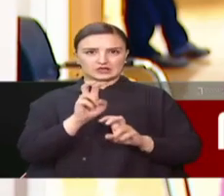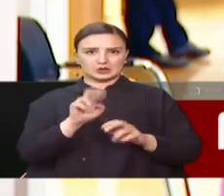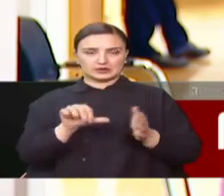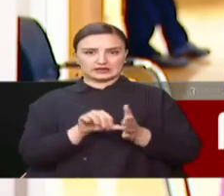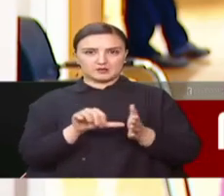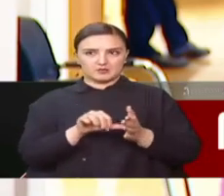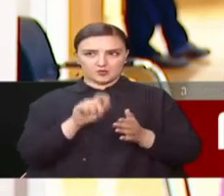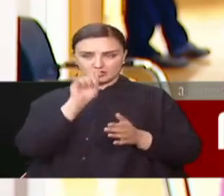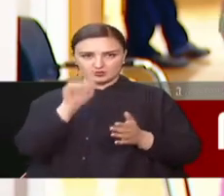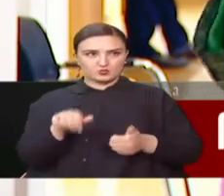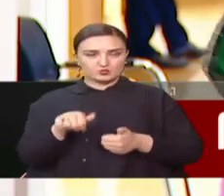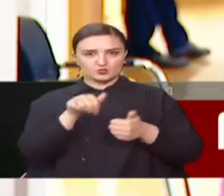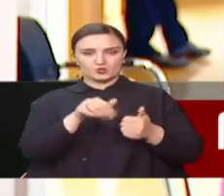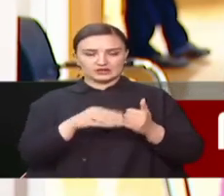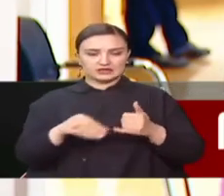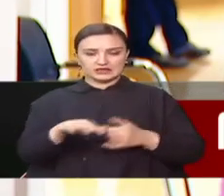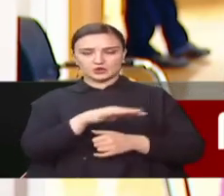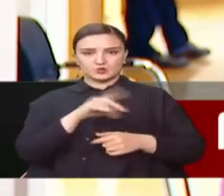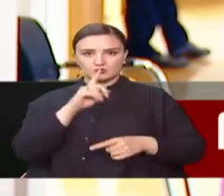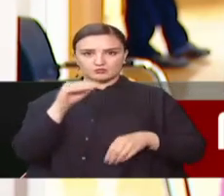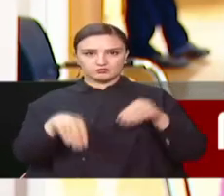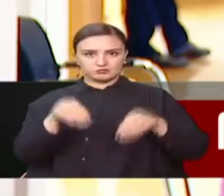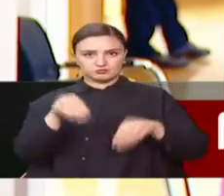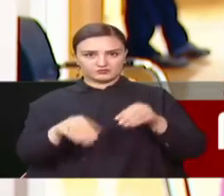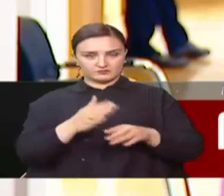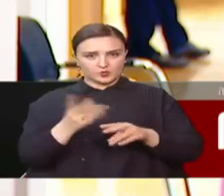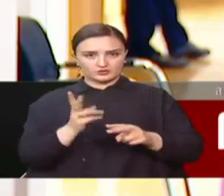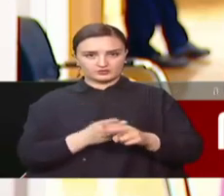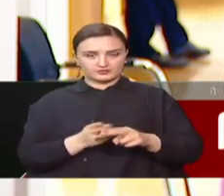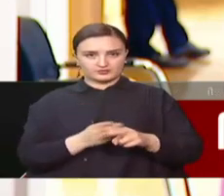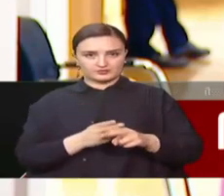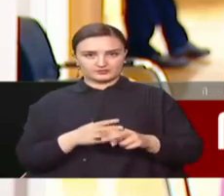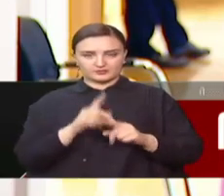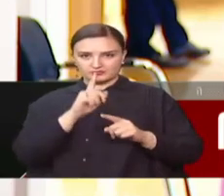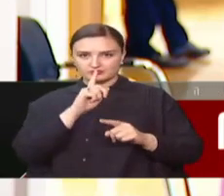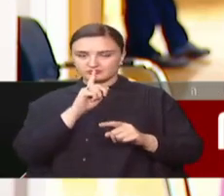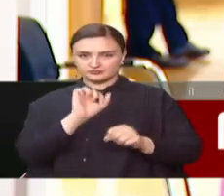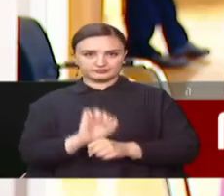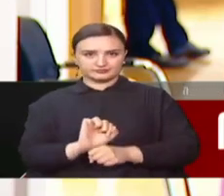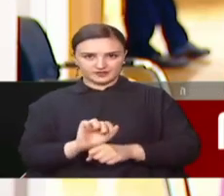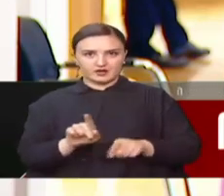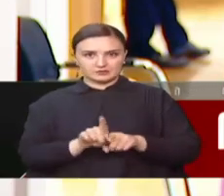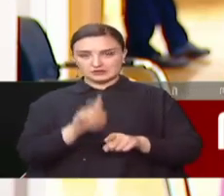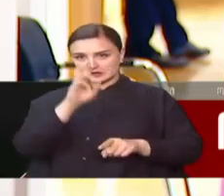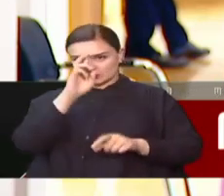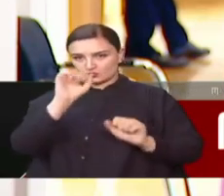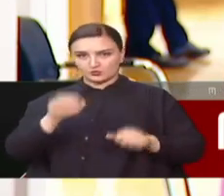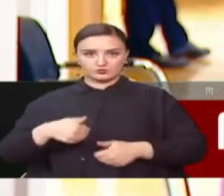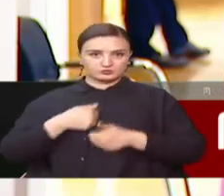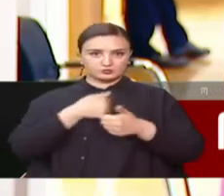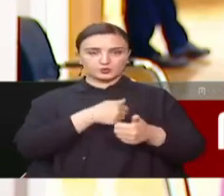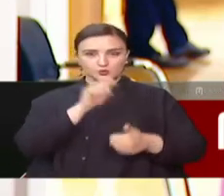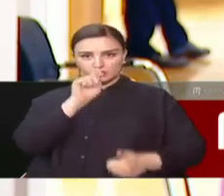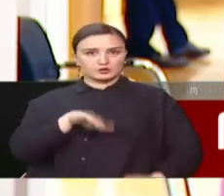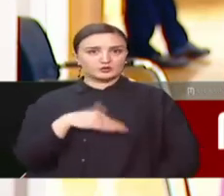დახმარება უკრაინის იმიტომ რომ უკრაინის ტერიტორიის დიდი ნაწილი არის დანაღმული და განაღმაში შეიძლება საქართველოს სახელმწიფო